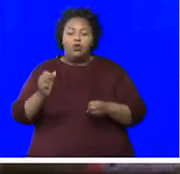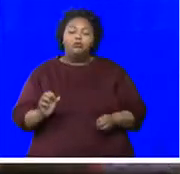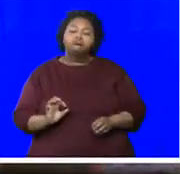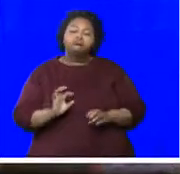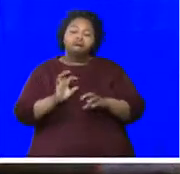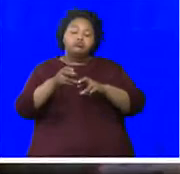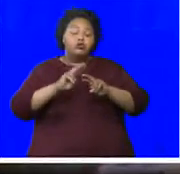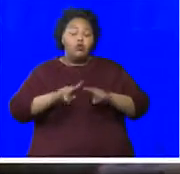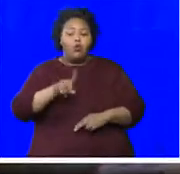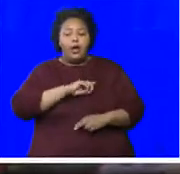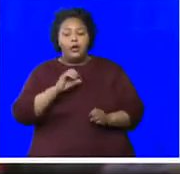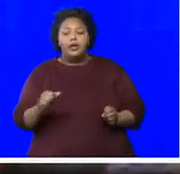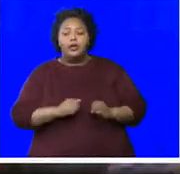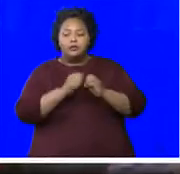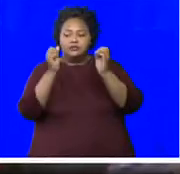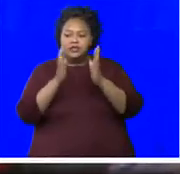nangifenisi